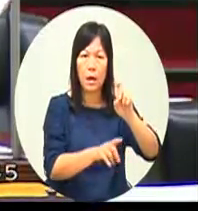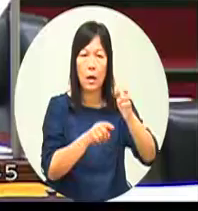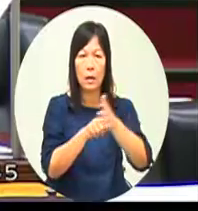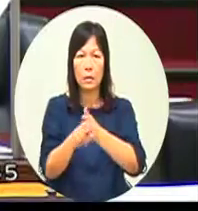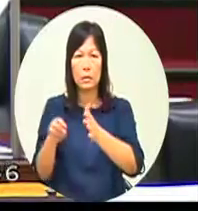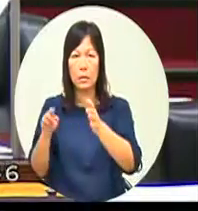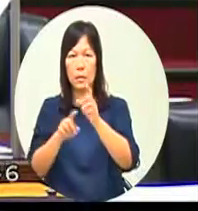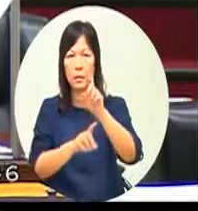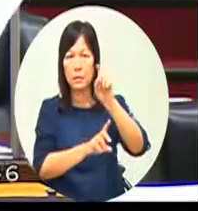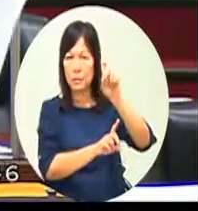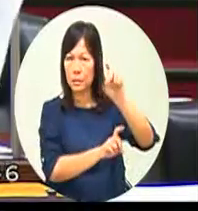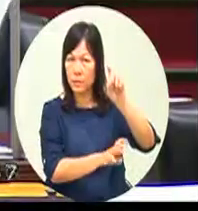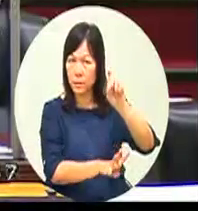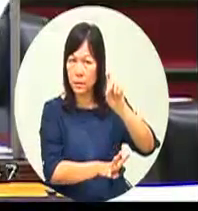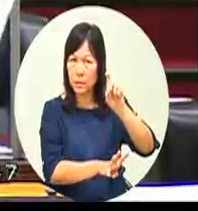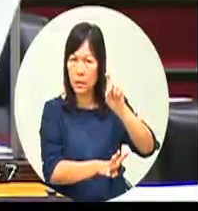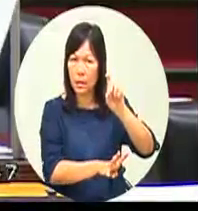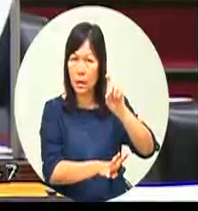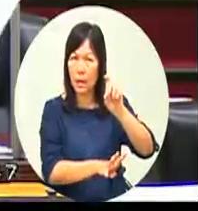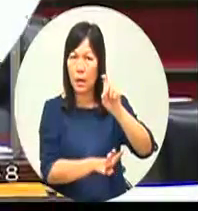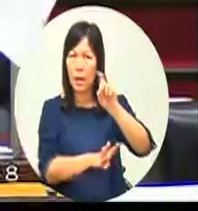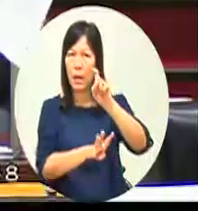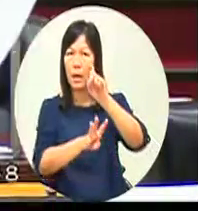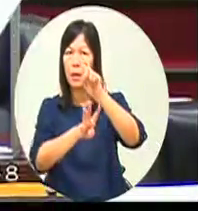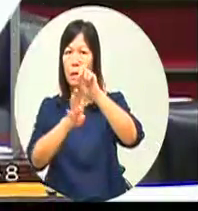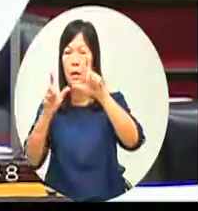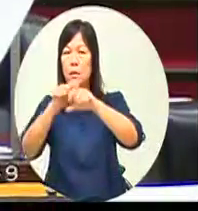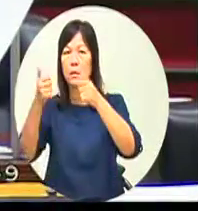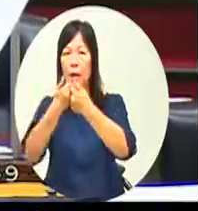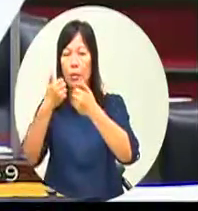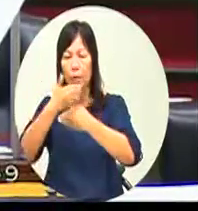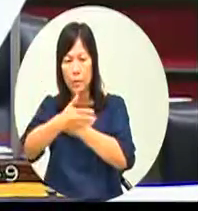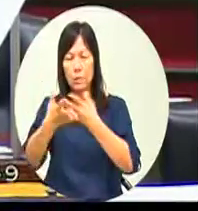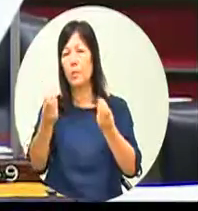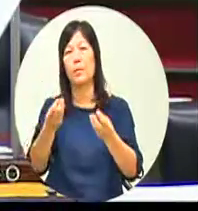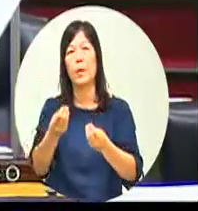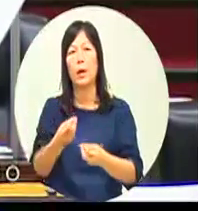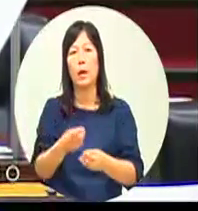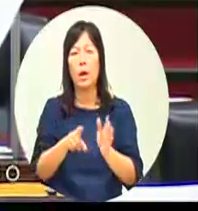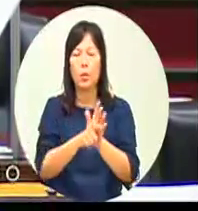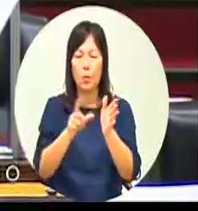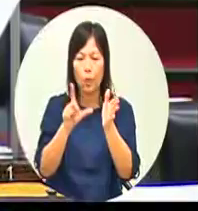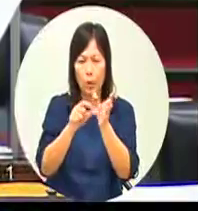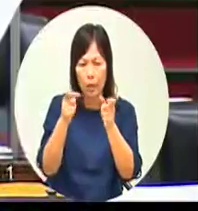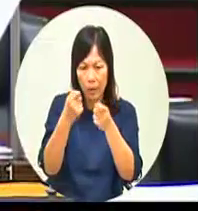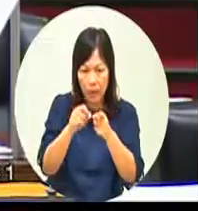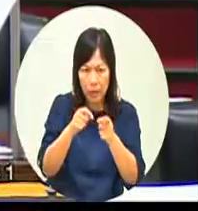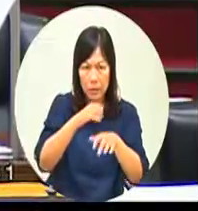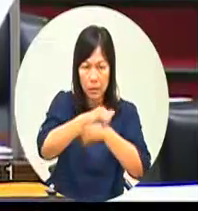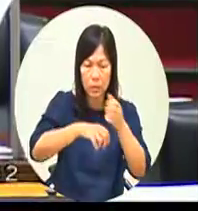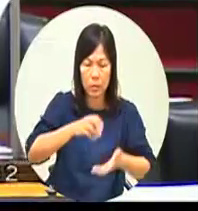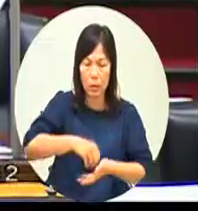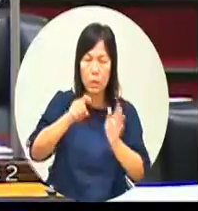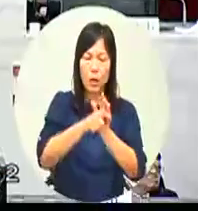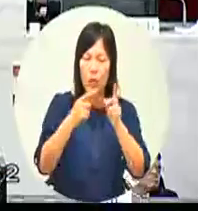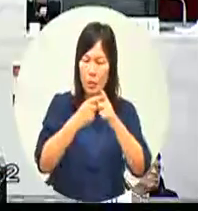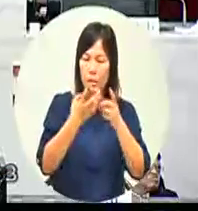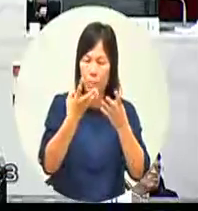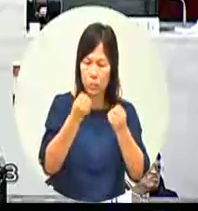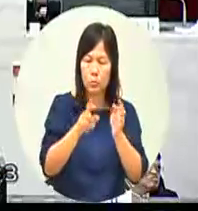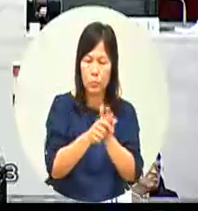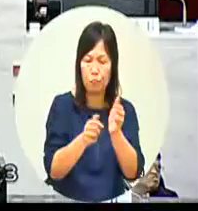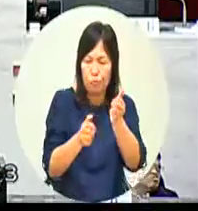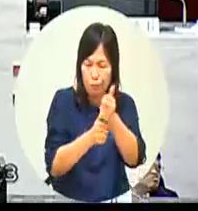到几乎都没有大会议程。 是，如果是临时动议也要有一定的人数的复议